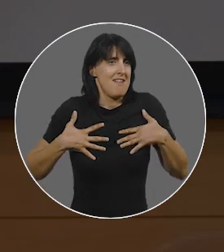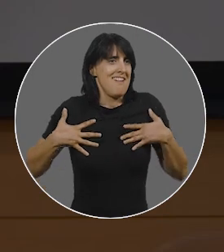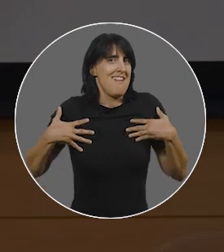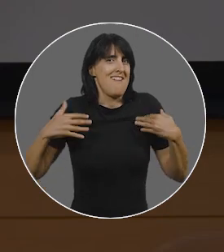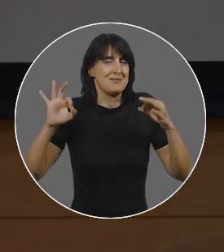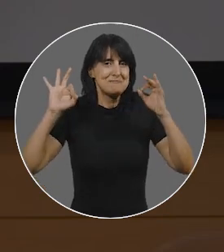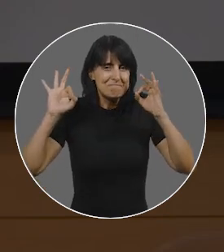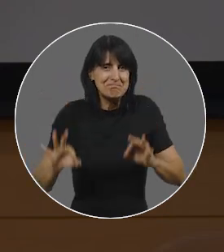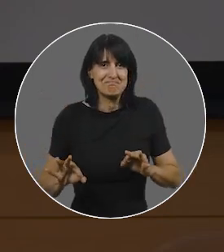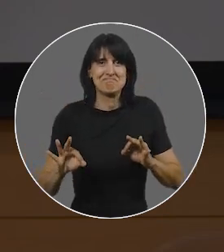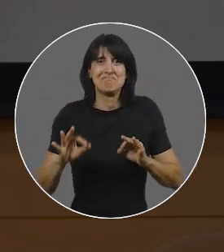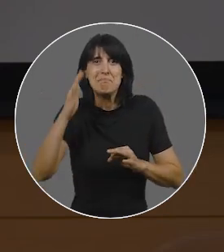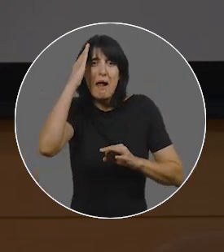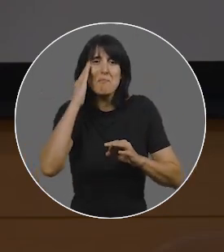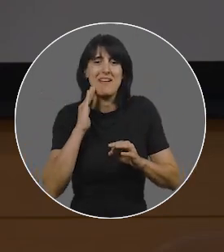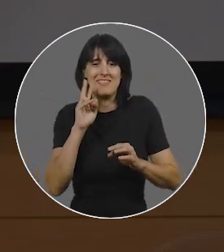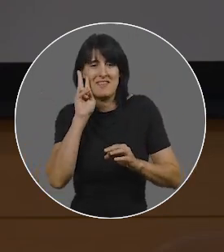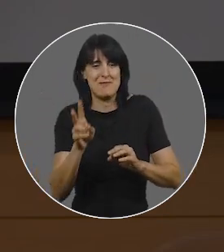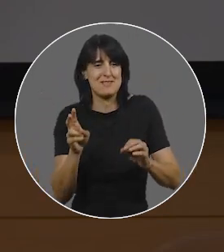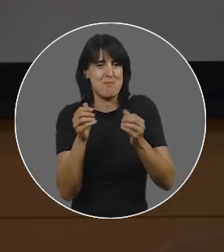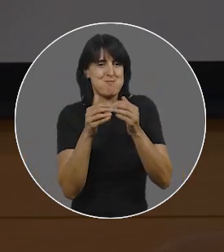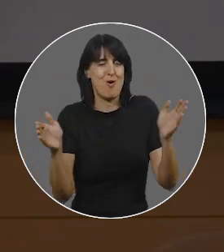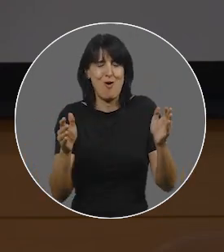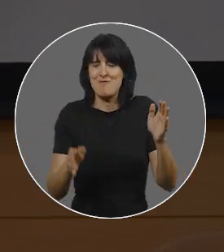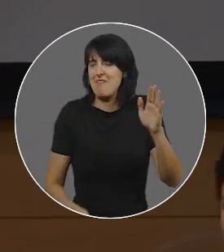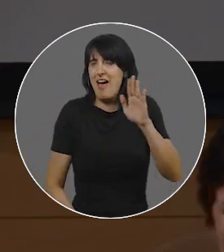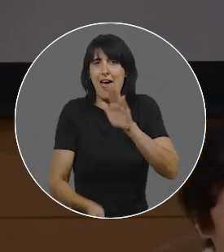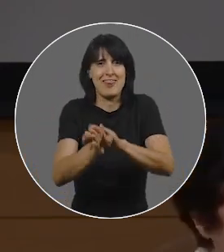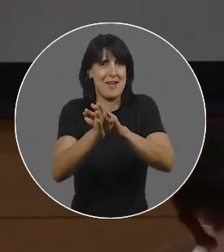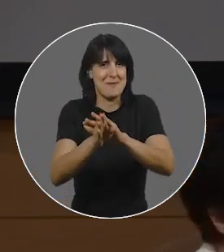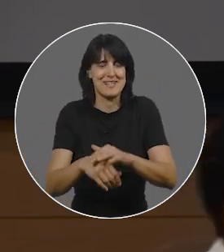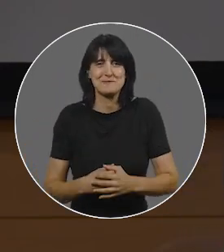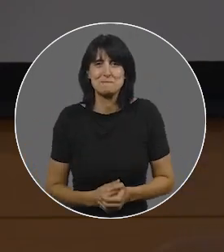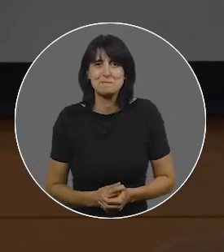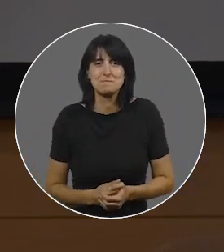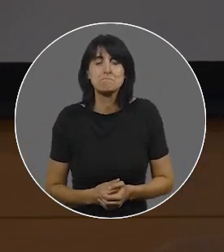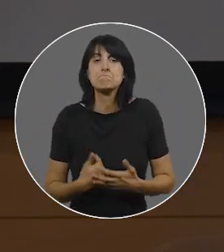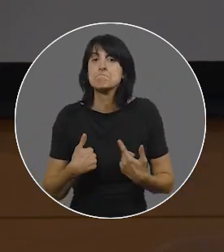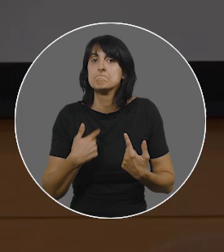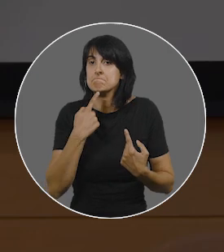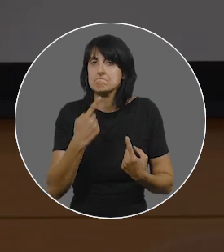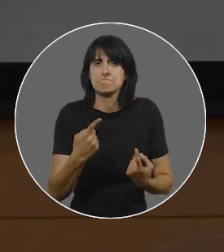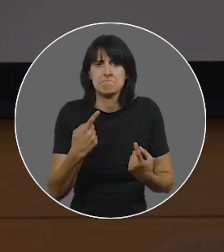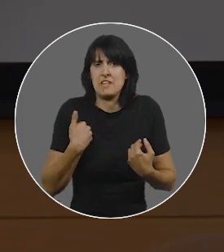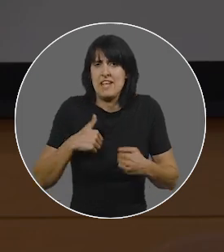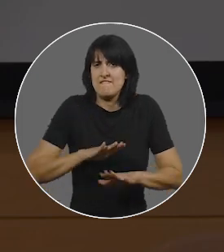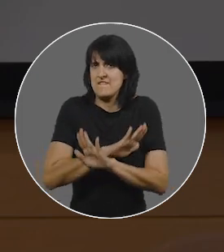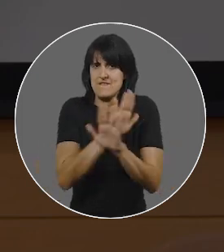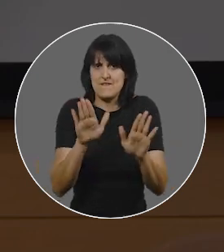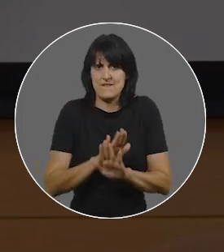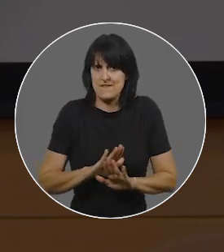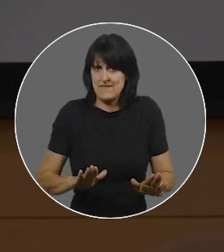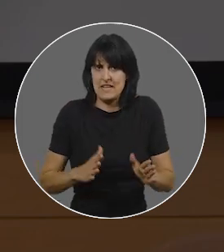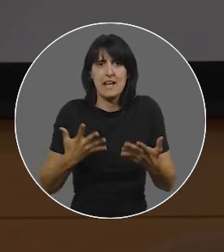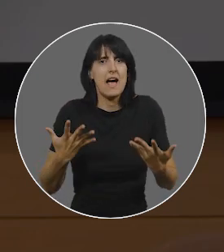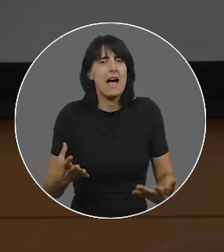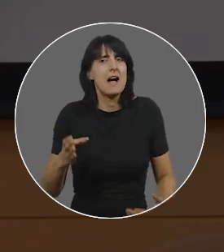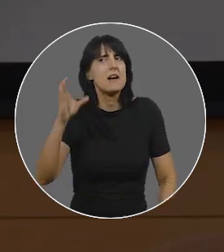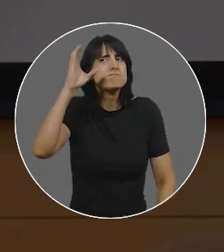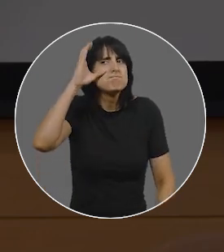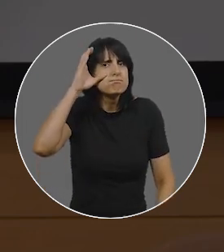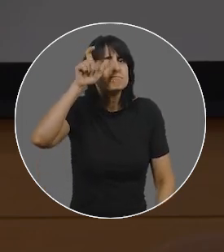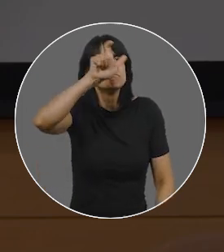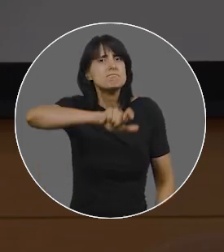m'he alegrat molt aquest matí quan he dit «Mira, ja està, doncs endavant». Doncs molt bé, jo no m'enrotllo més perquè